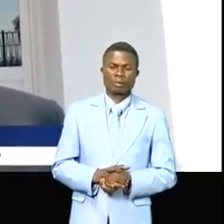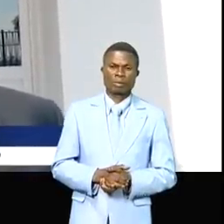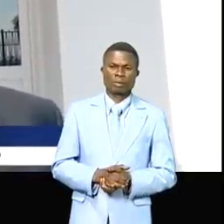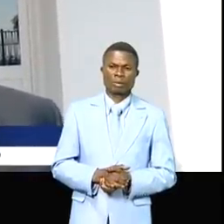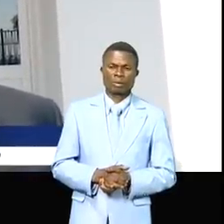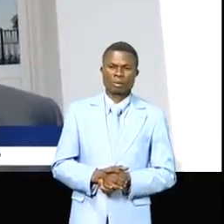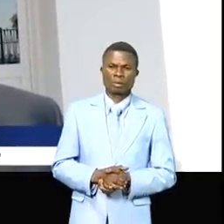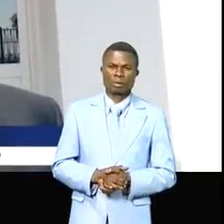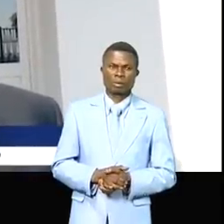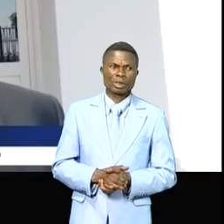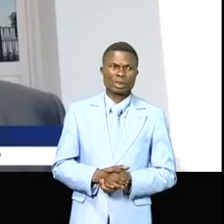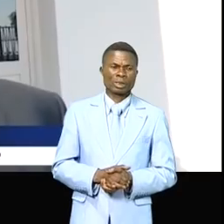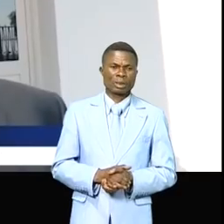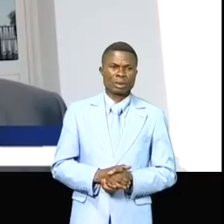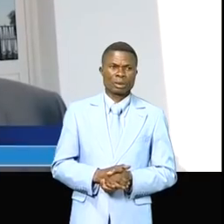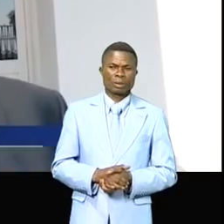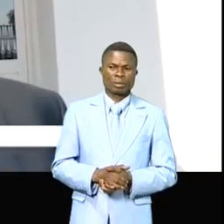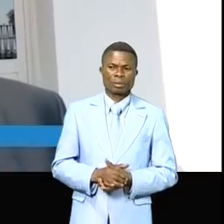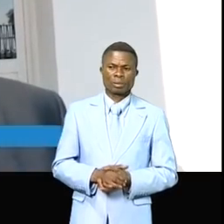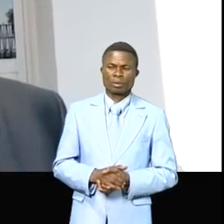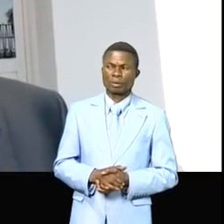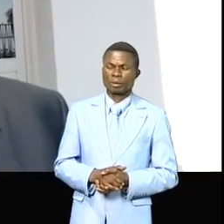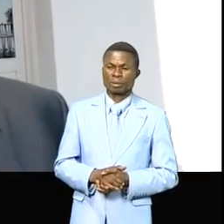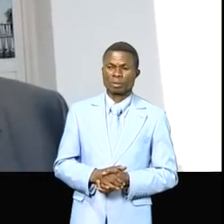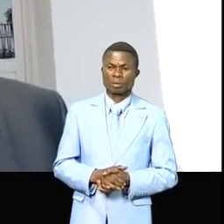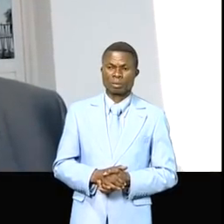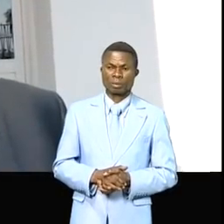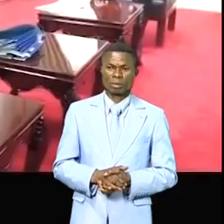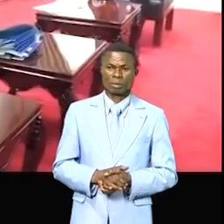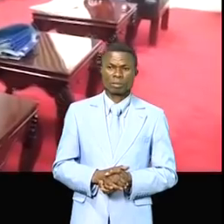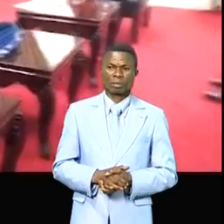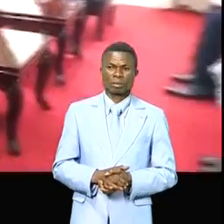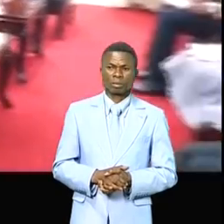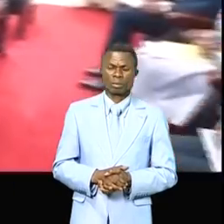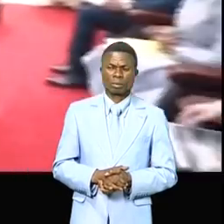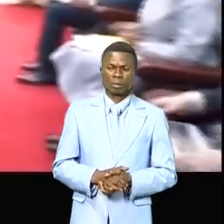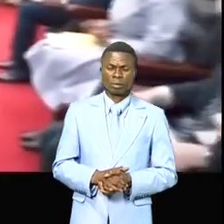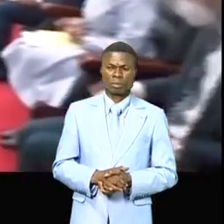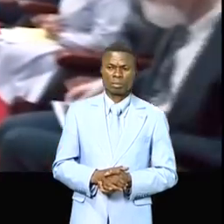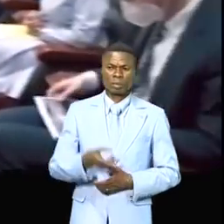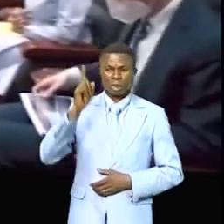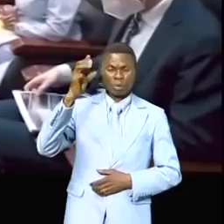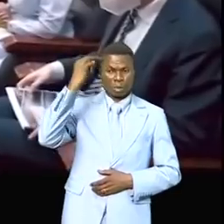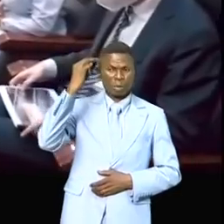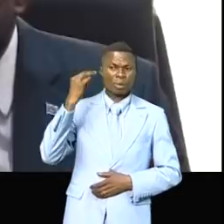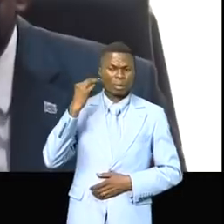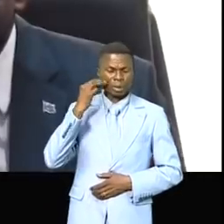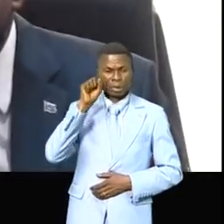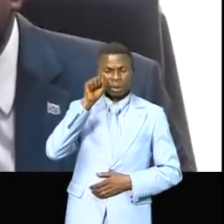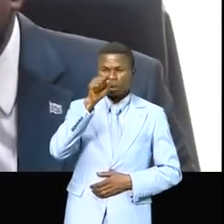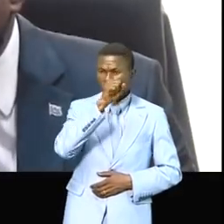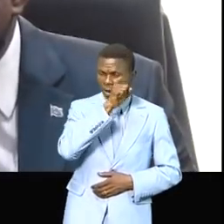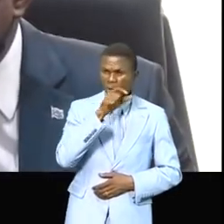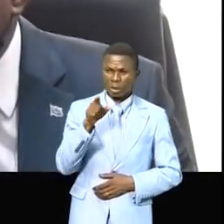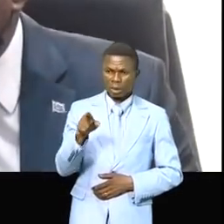connaît notre industrie, donc je suis très contente et heureuse de l'avoir comme Premier ministre. Le chef de l'exécutif national, Jean-Michel Samalou Kondé